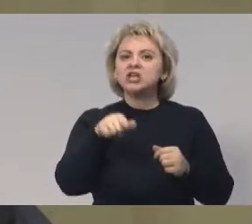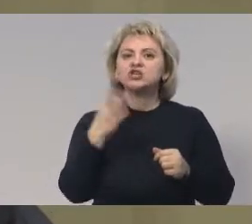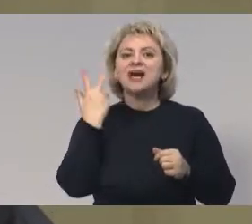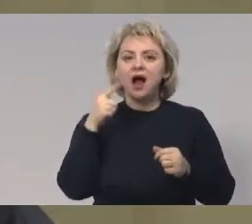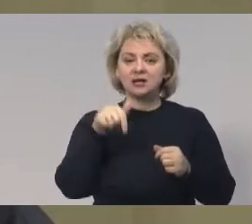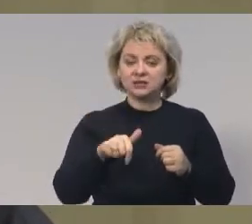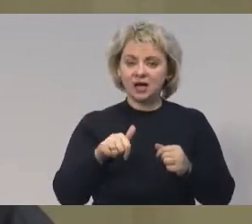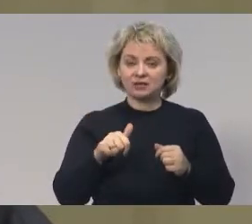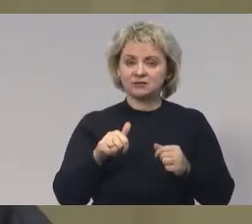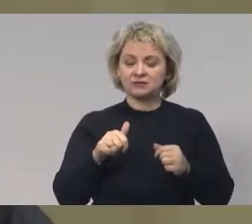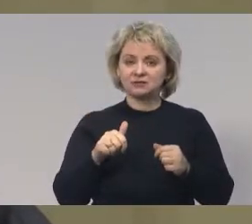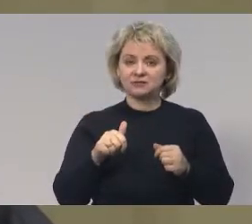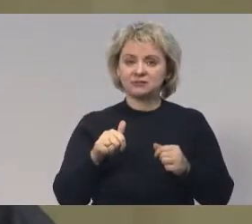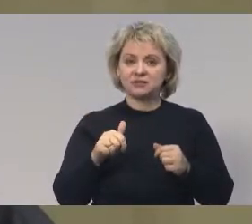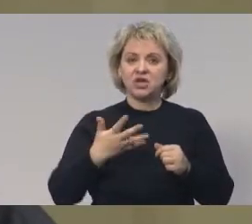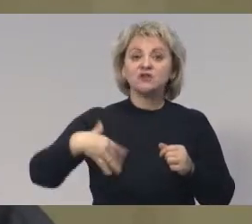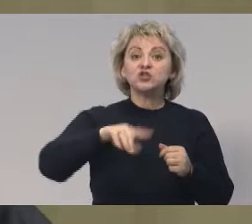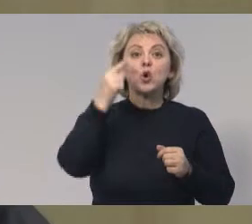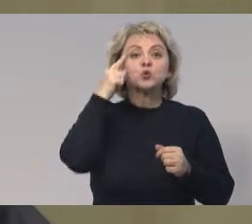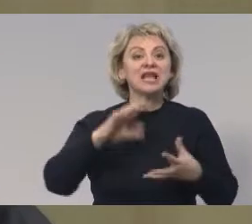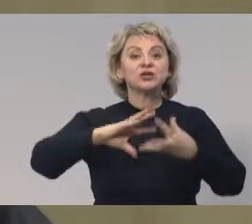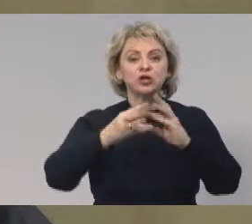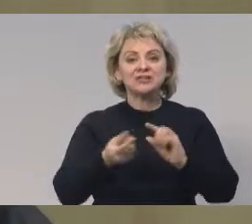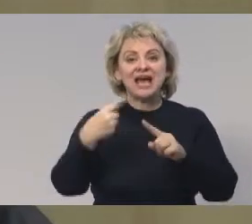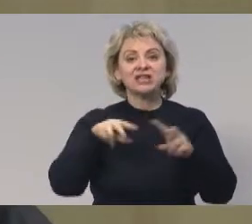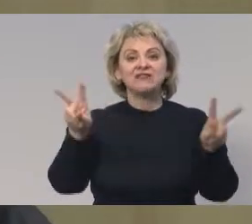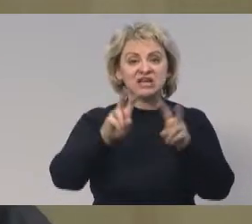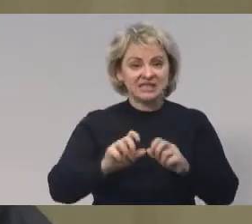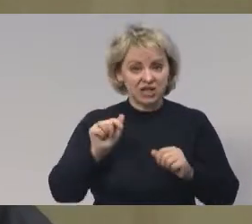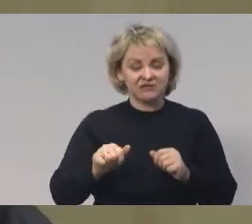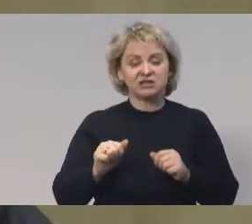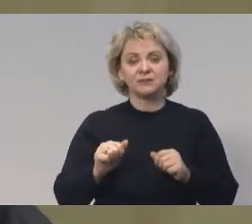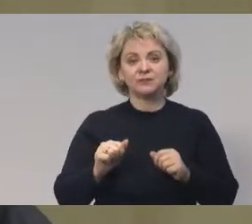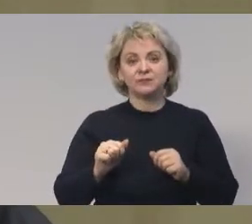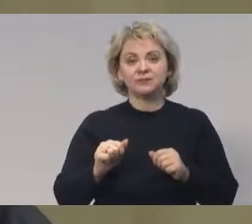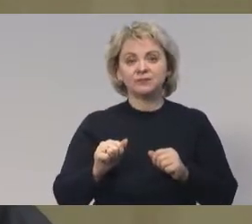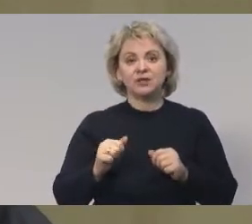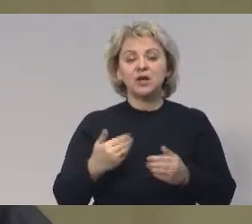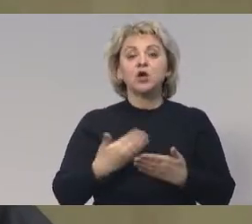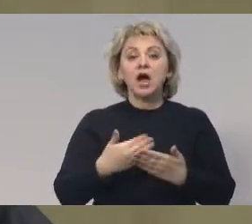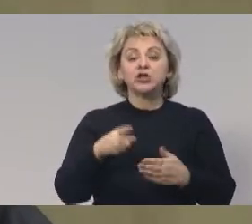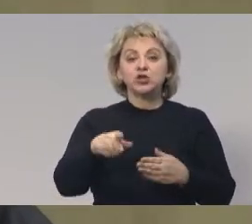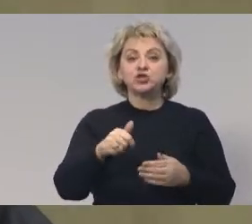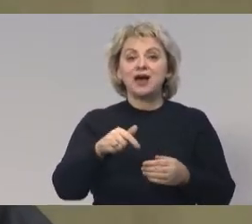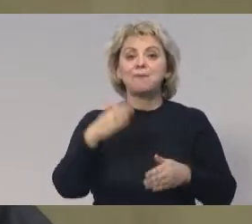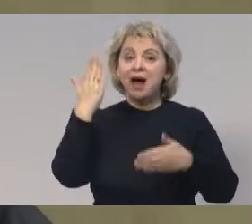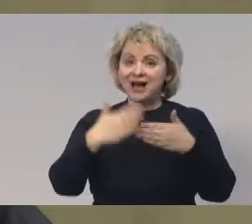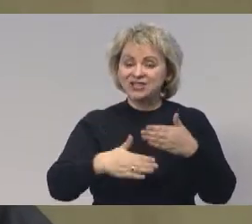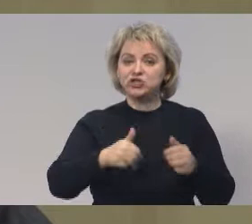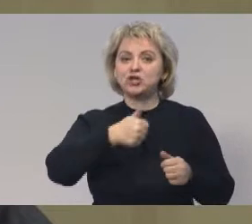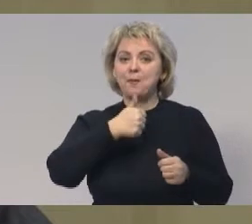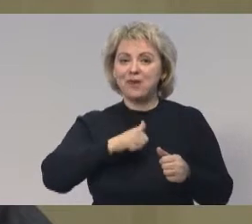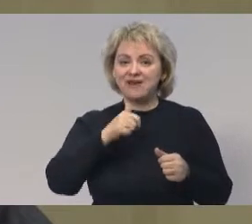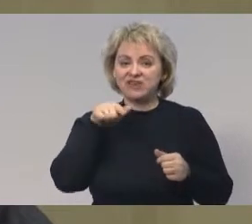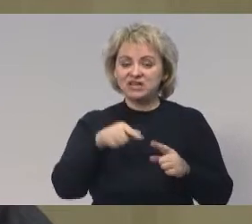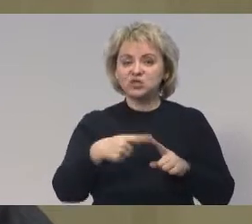когда все узнают результаты этого расследования? Ждем окончания экспертиз,